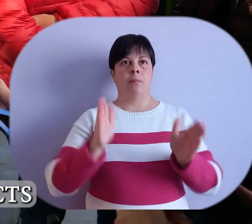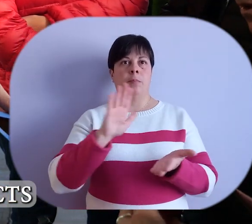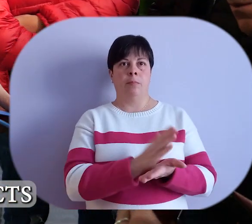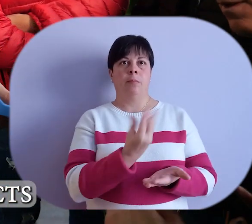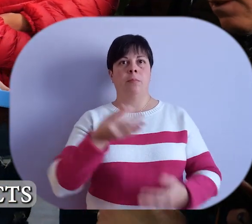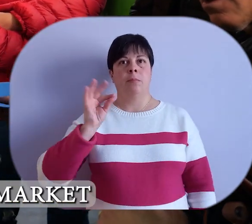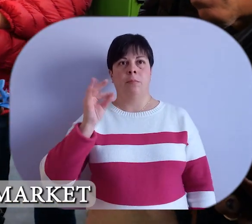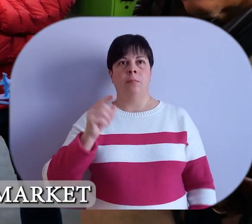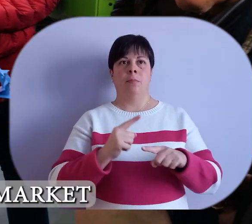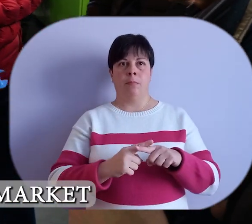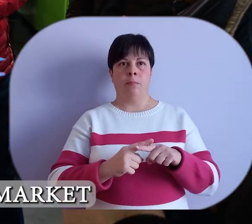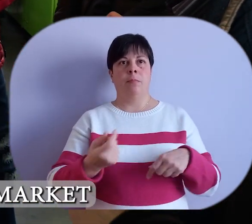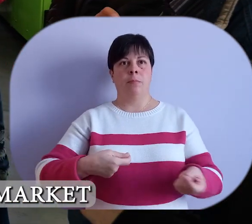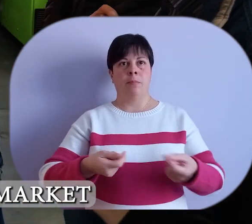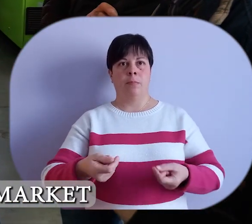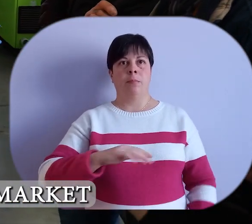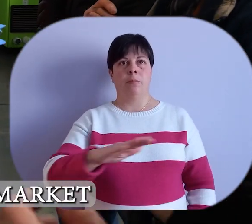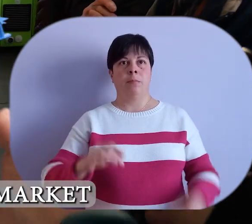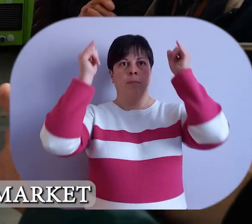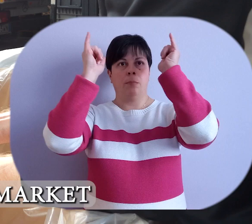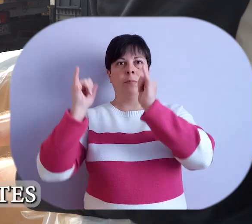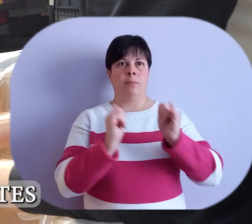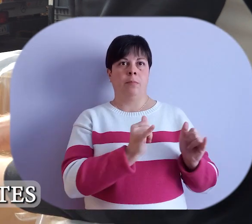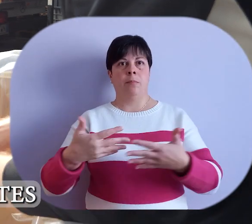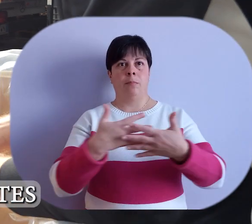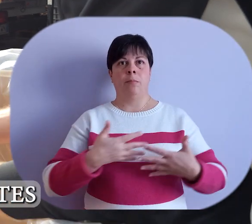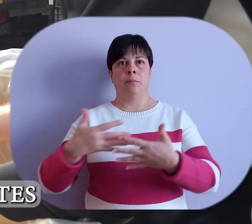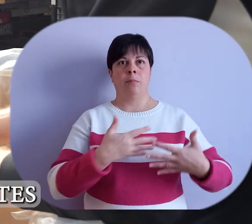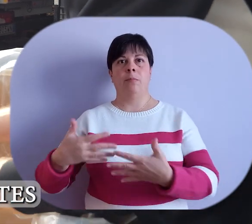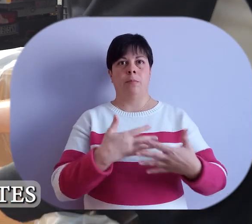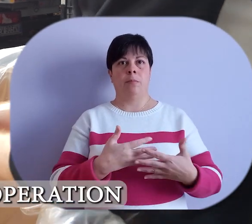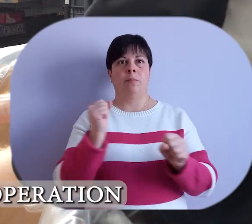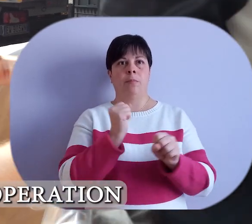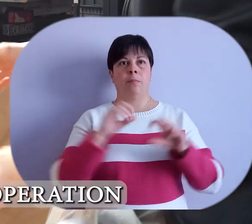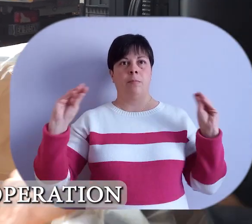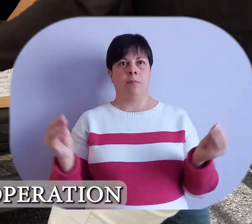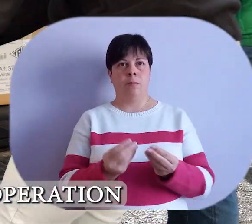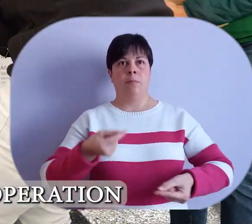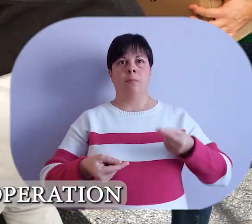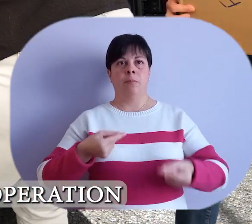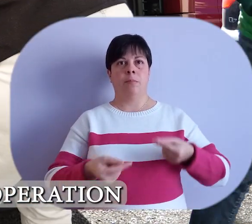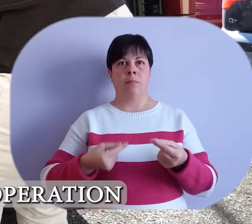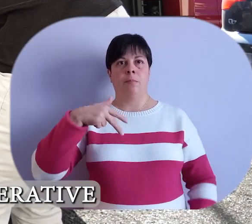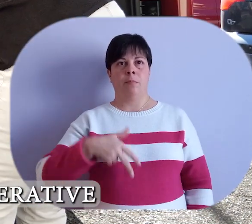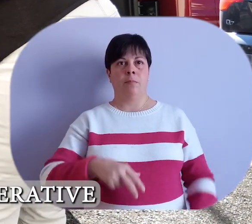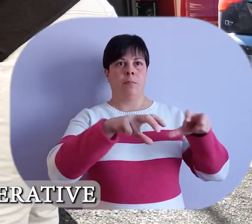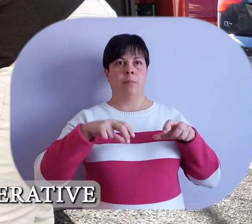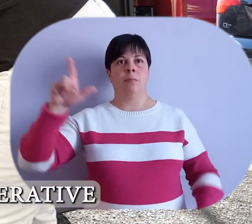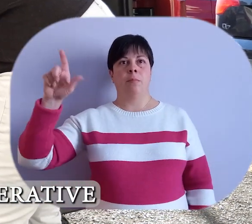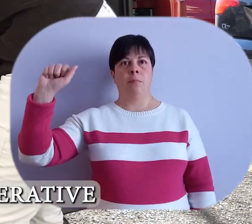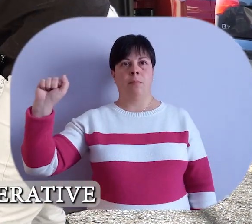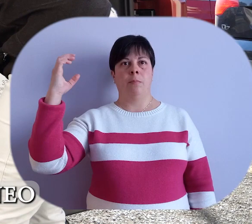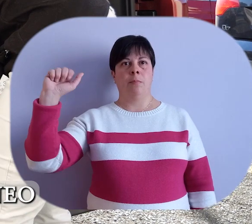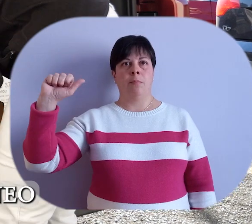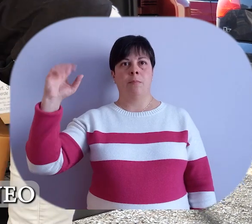Questi particolari andranno per il mercato del bestiame negli Stati Uniti e ci avvaliamo della cooperazione con la